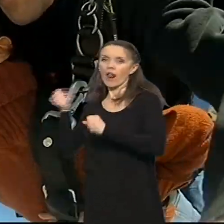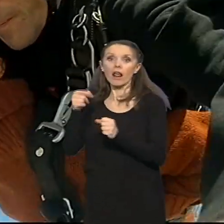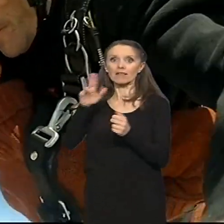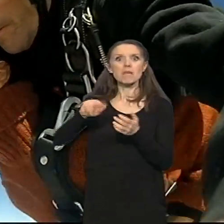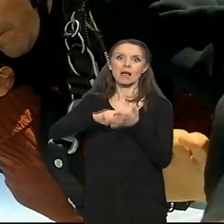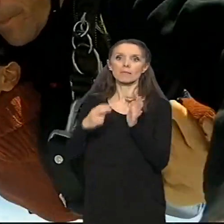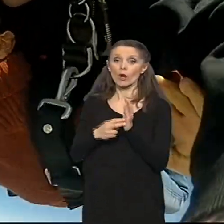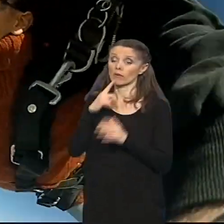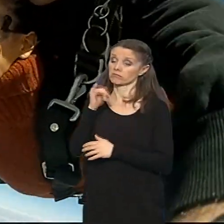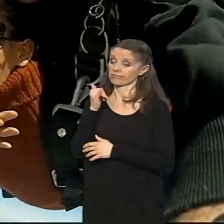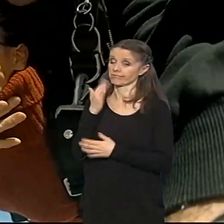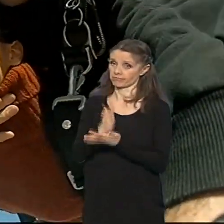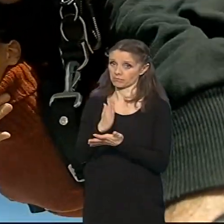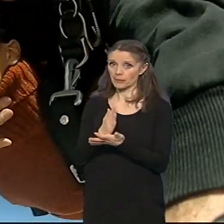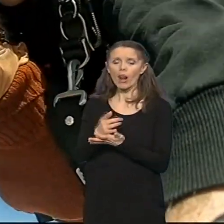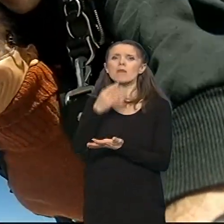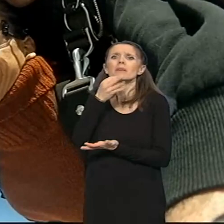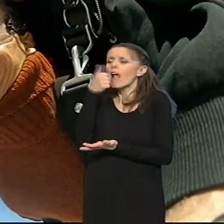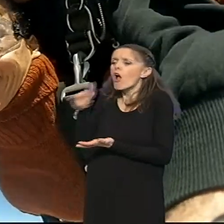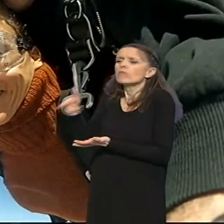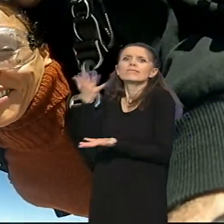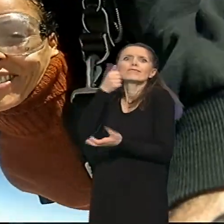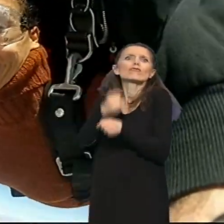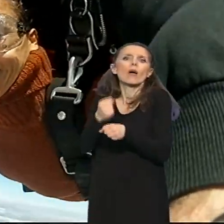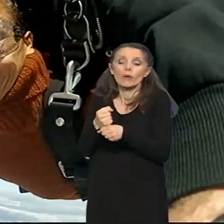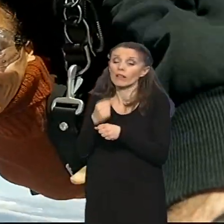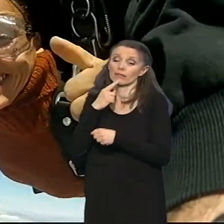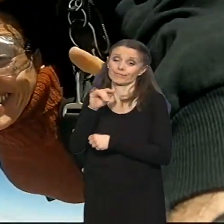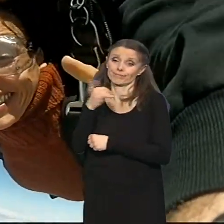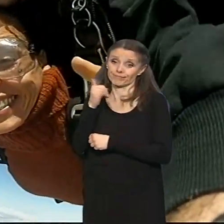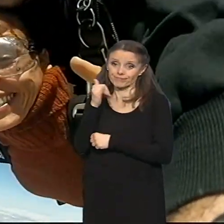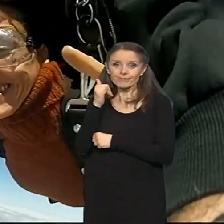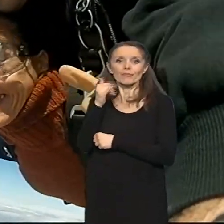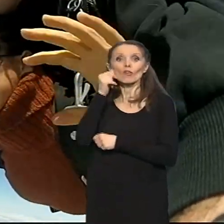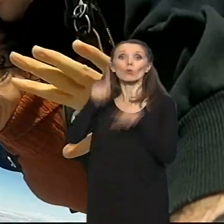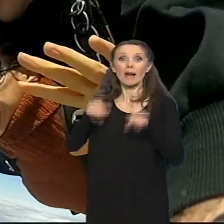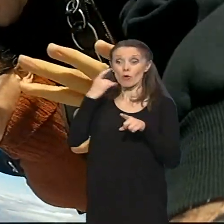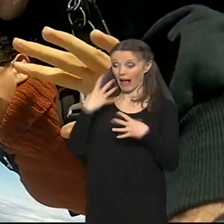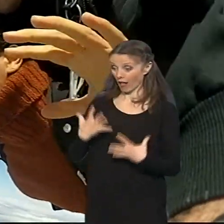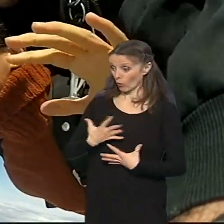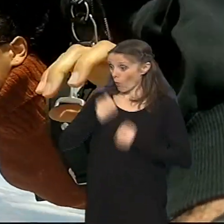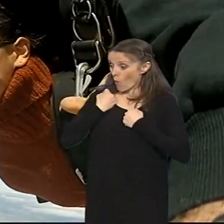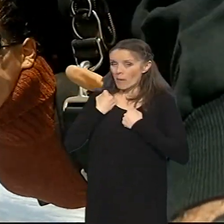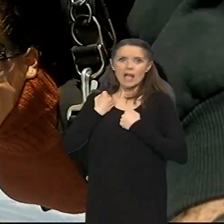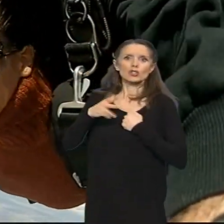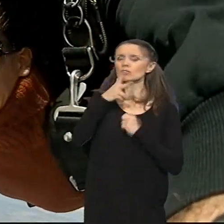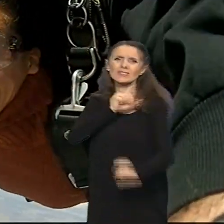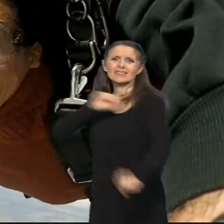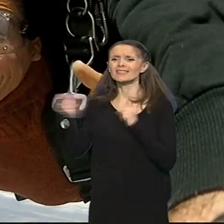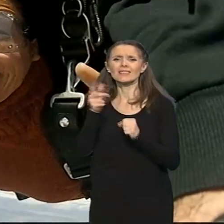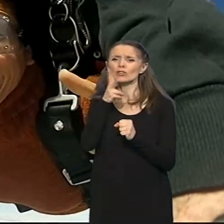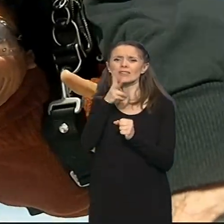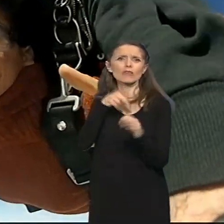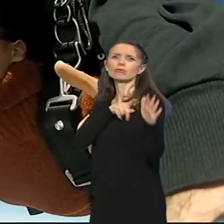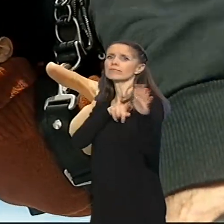A šta se dešava? Šta se dešava? Prvo što ljudi hoće budu hiperaktivni, pa pokuže se pobegne odatle. Posvesno, pa to da